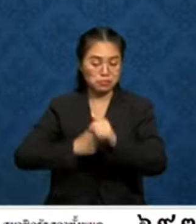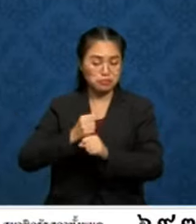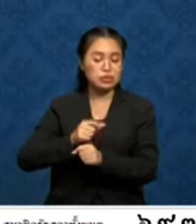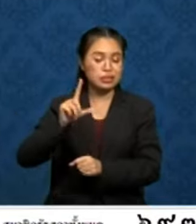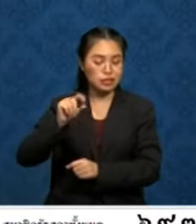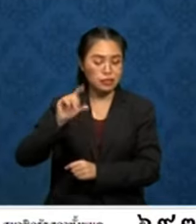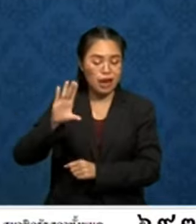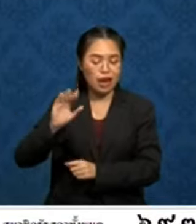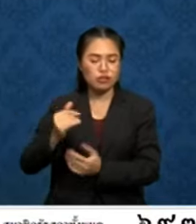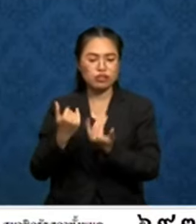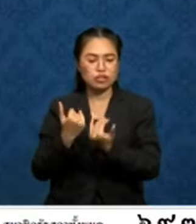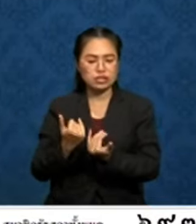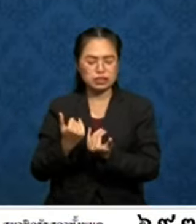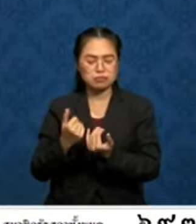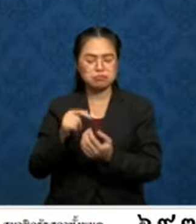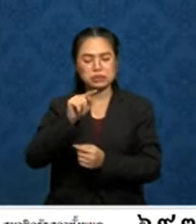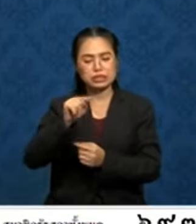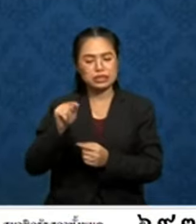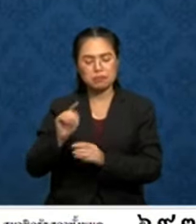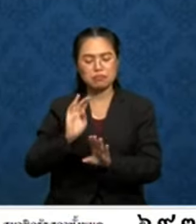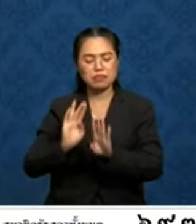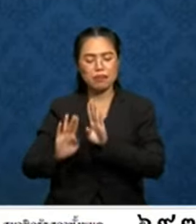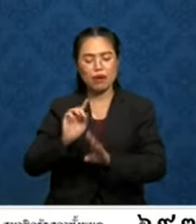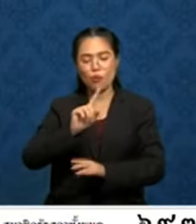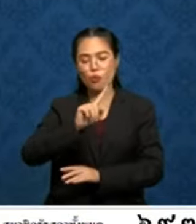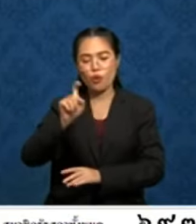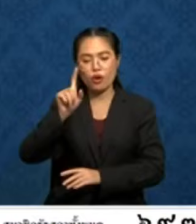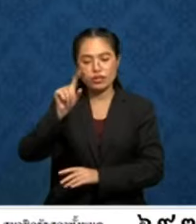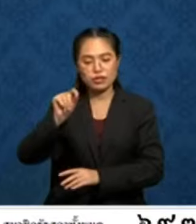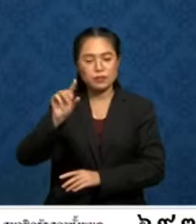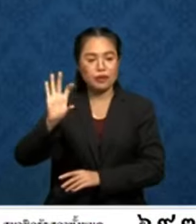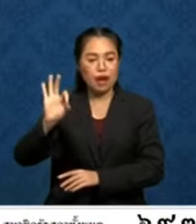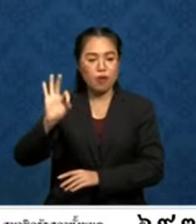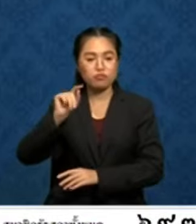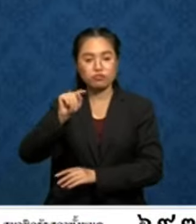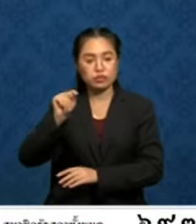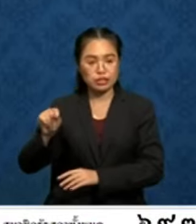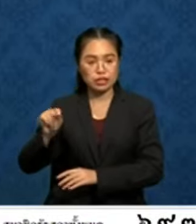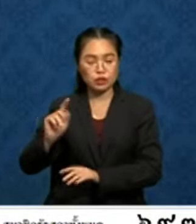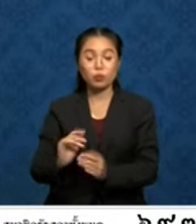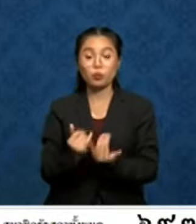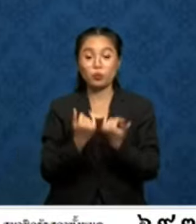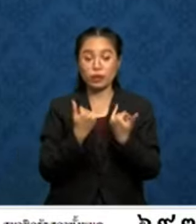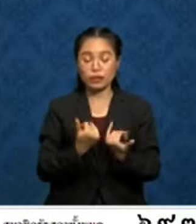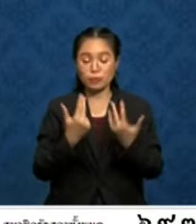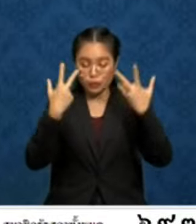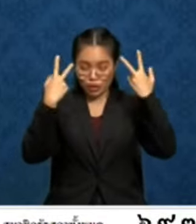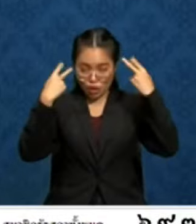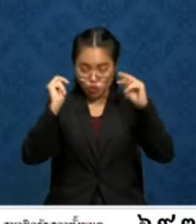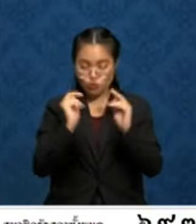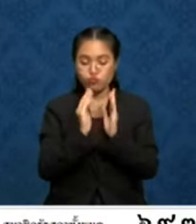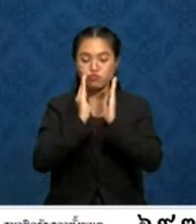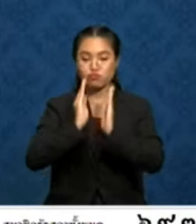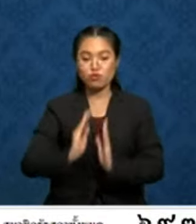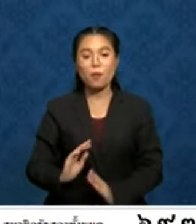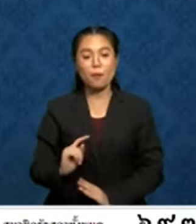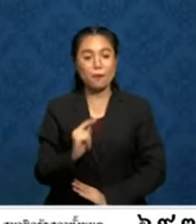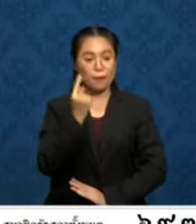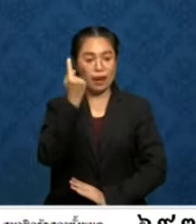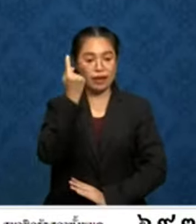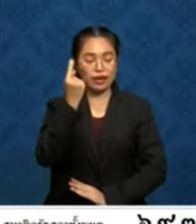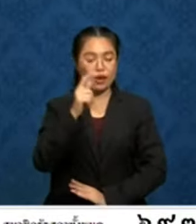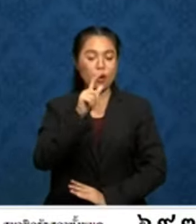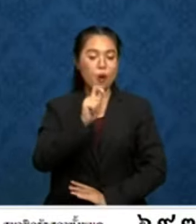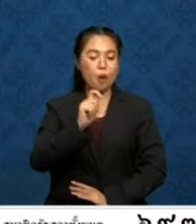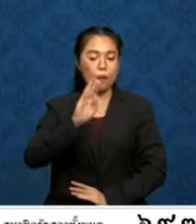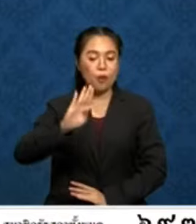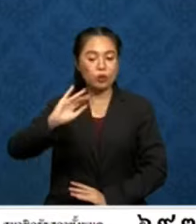แค่ร้อยละ29%นะครับเพราะฉะนั้นวันนี้ประเทศไทยเรามีนายกมนตรีคนใหม่พี่น้ององค์กรปกครองส่วนท้อง